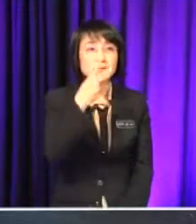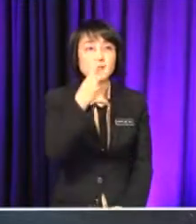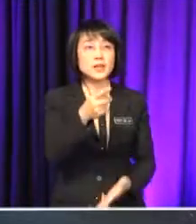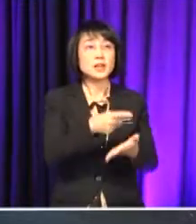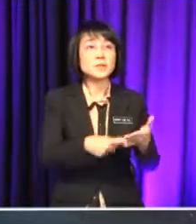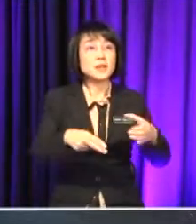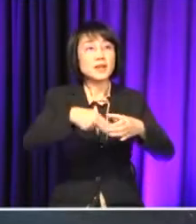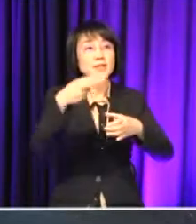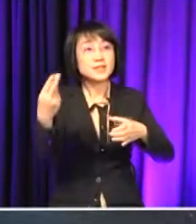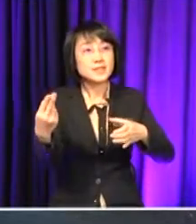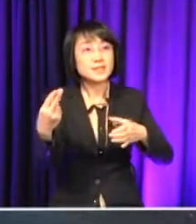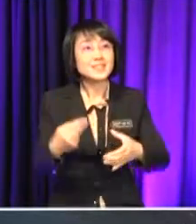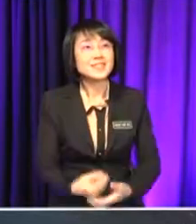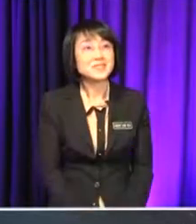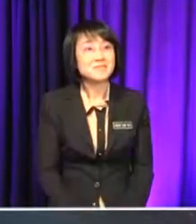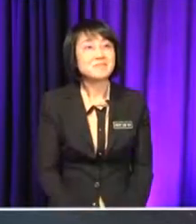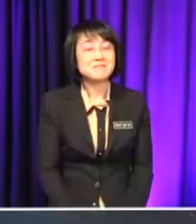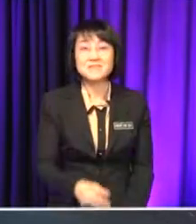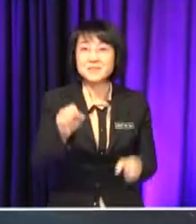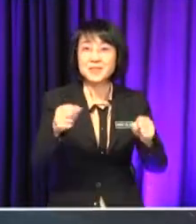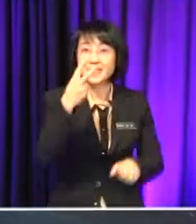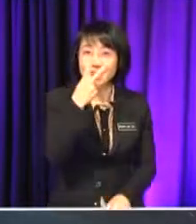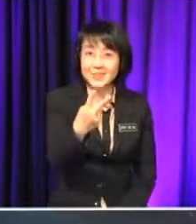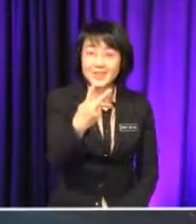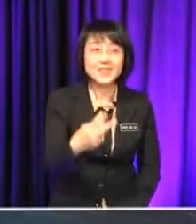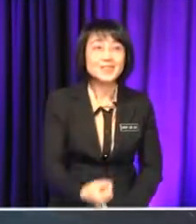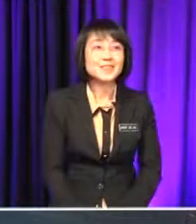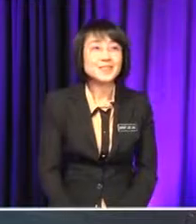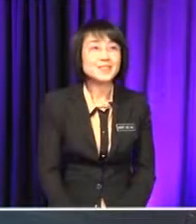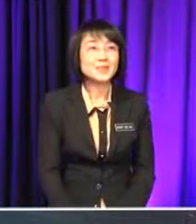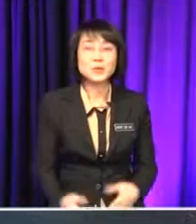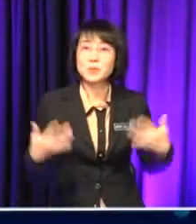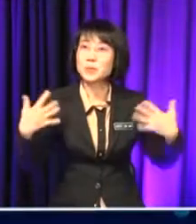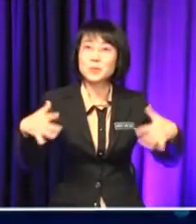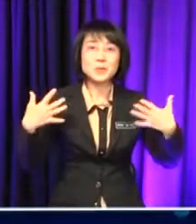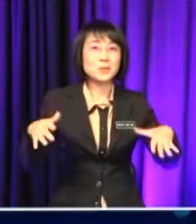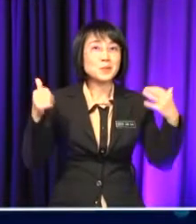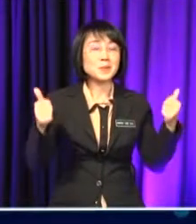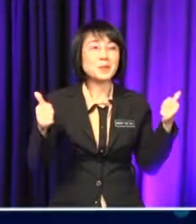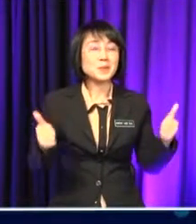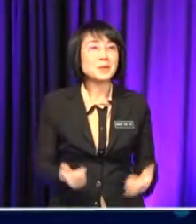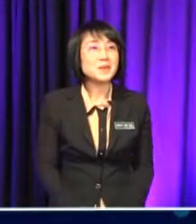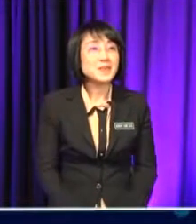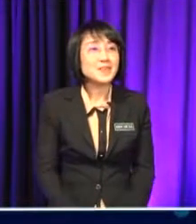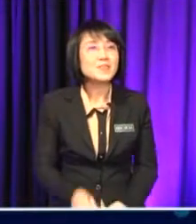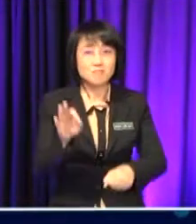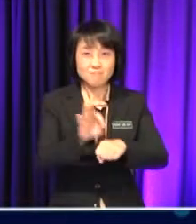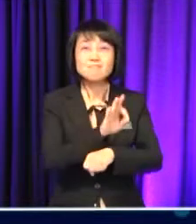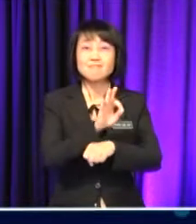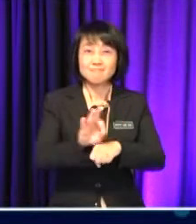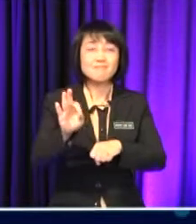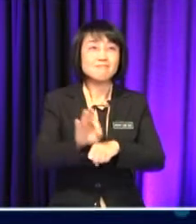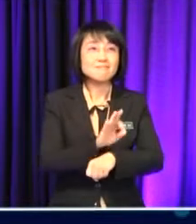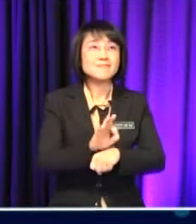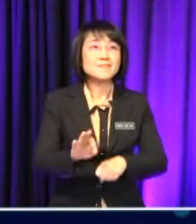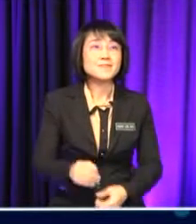hasilnya. Wow. Boleh perhatikan kawan-kawan. Ya. Sangat hebat dia. Berfungsi, cikgu ya? Ya, berfungsi. Kalau ini